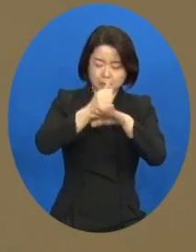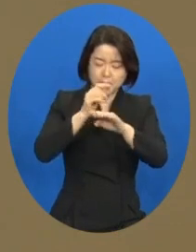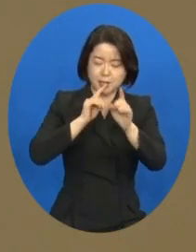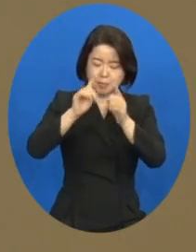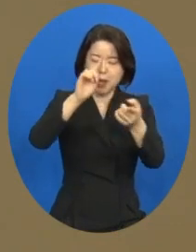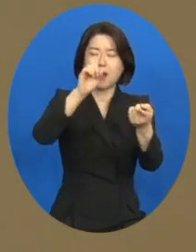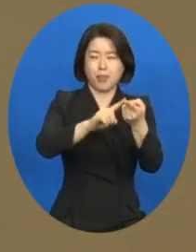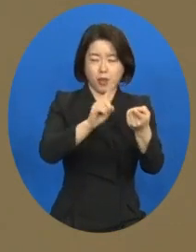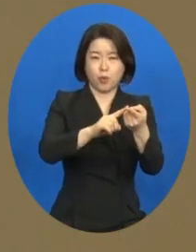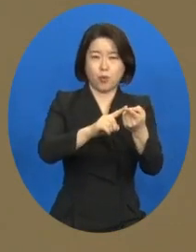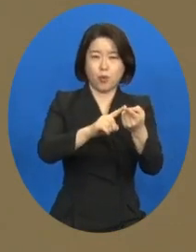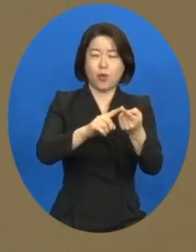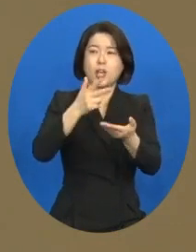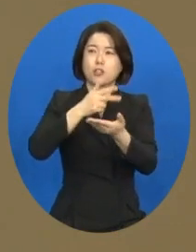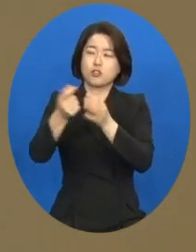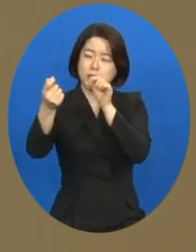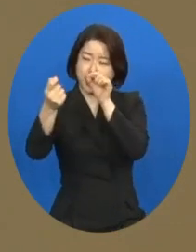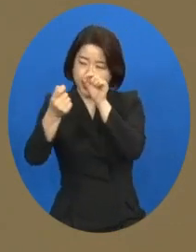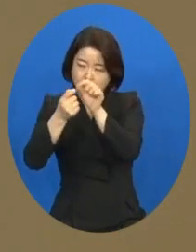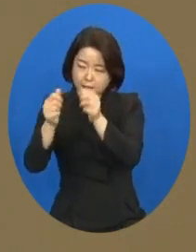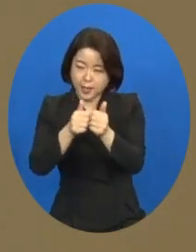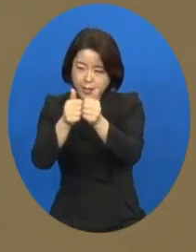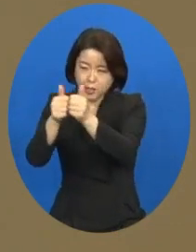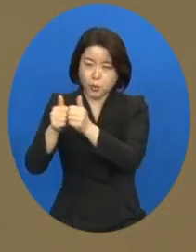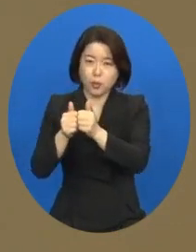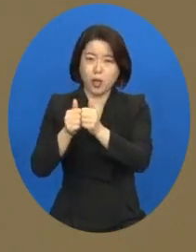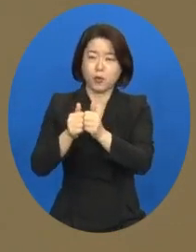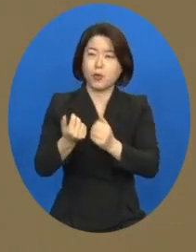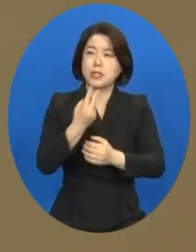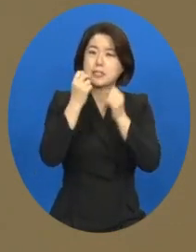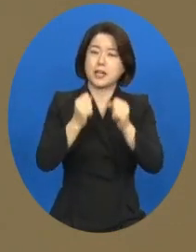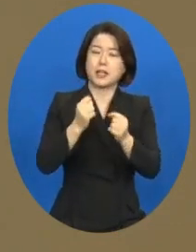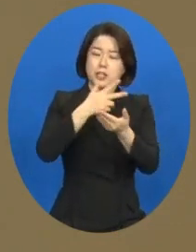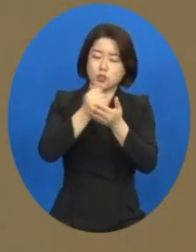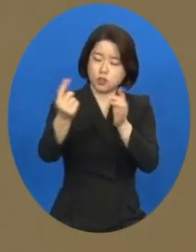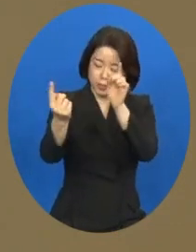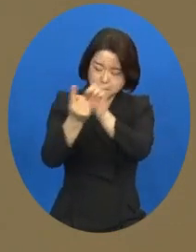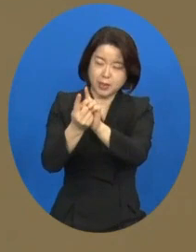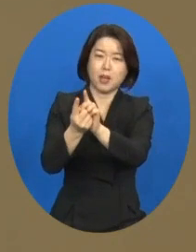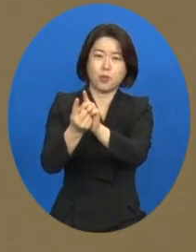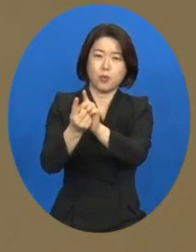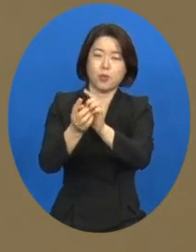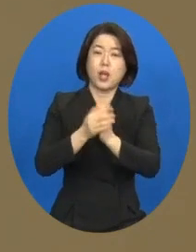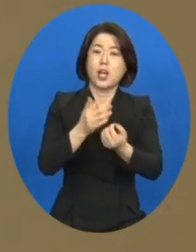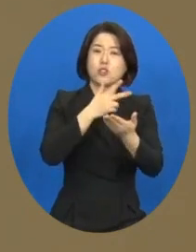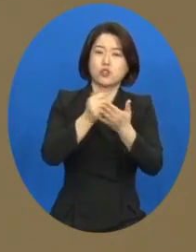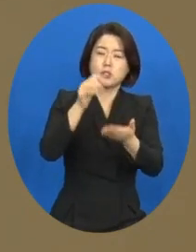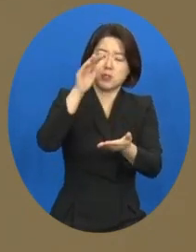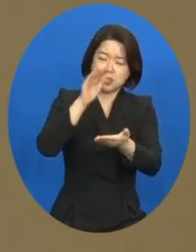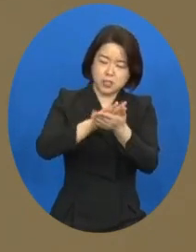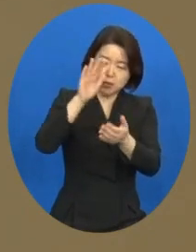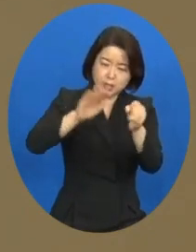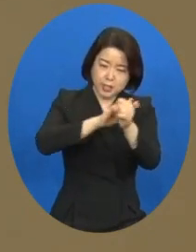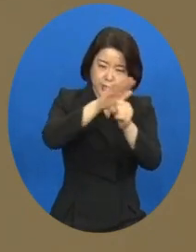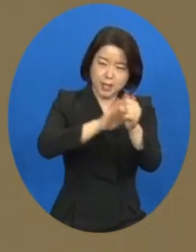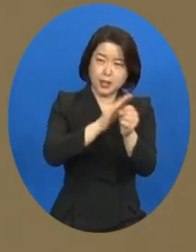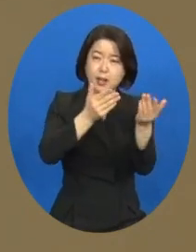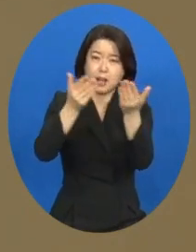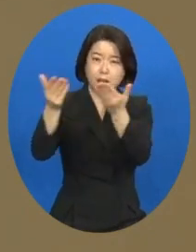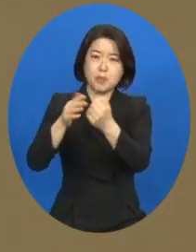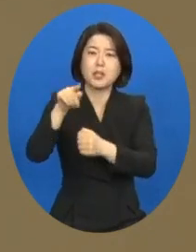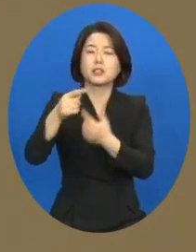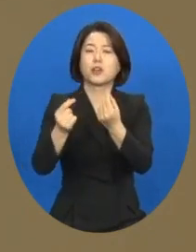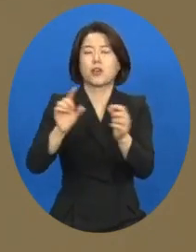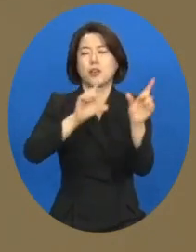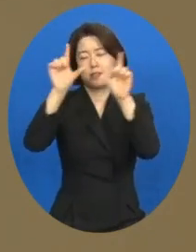그대로 주님과 가까이 동행하며 살아계신 주님으로 만나며 주님을 뜨겁게 사랑하며 그렇게